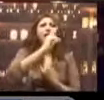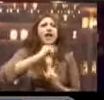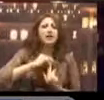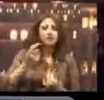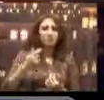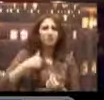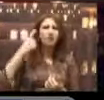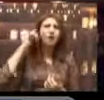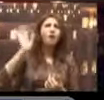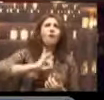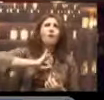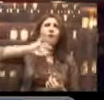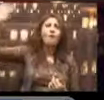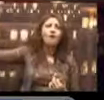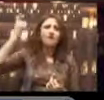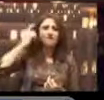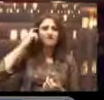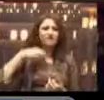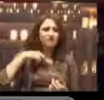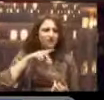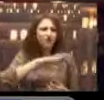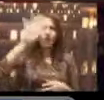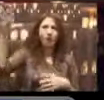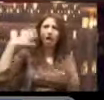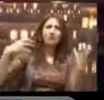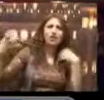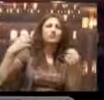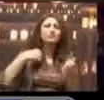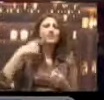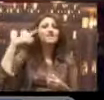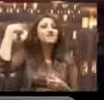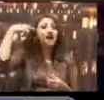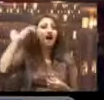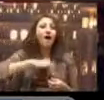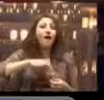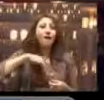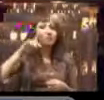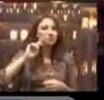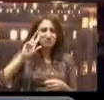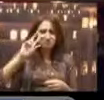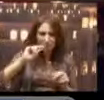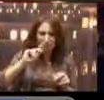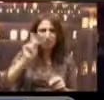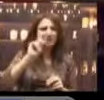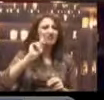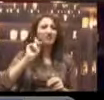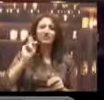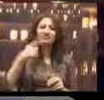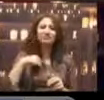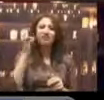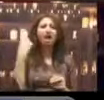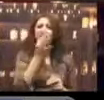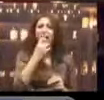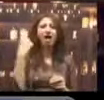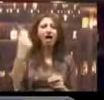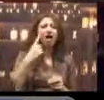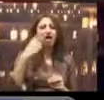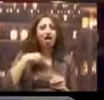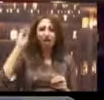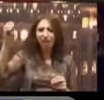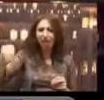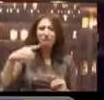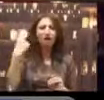لما اعمل الفيلم ده هكسر الدنيا، مش عارف امشي في الشارع من كتر المعجبين. وما حصلش على فكره، الكلام ده ما حصلش خالص. بس والله الدكتور شريف